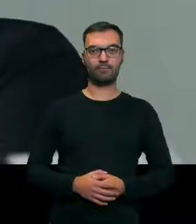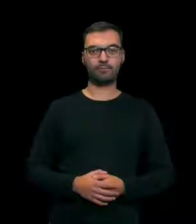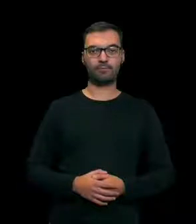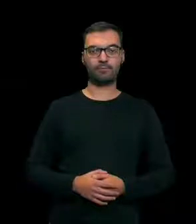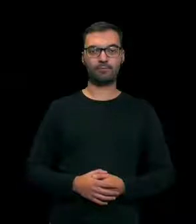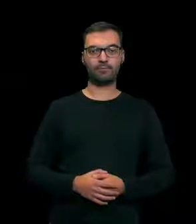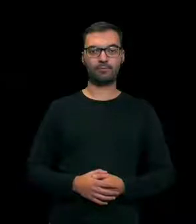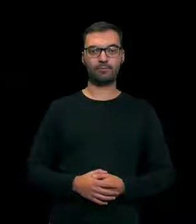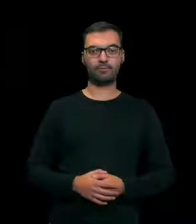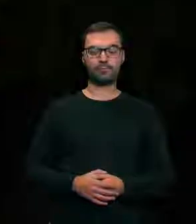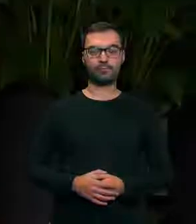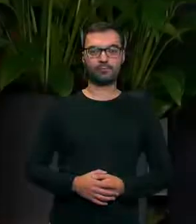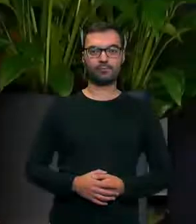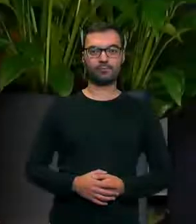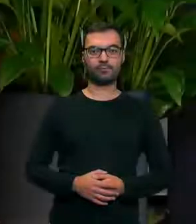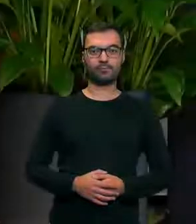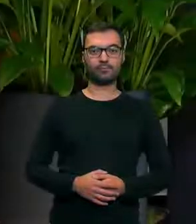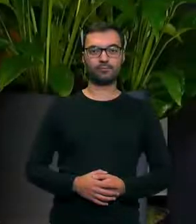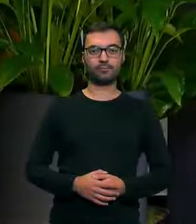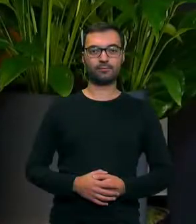Żeby nie było śladów.